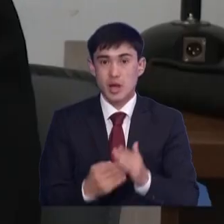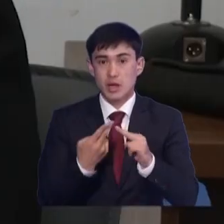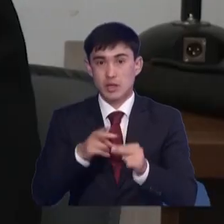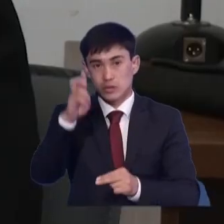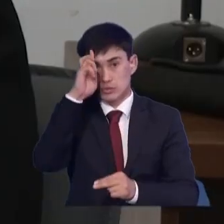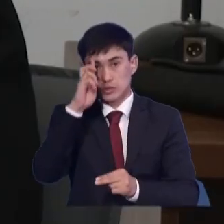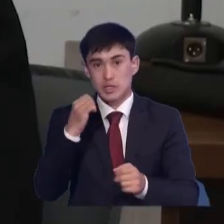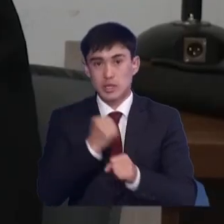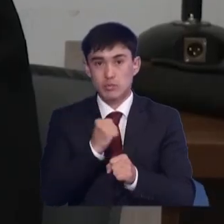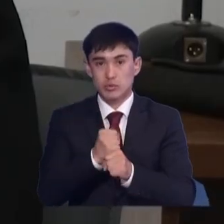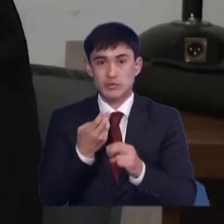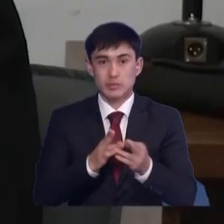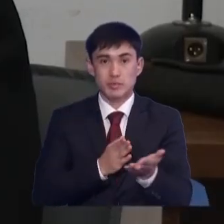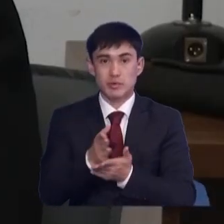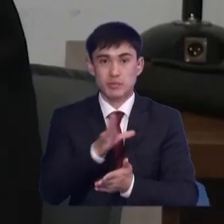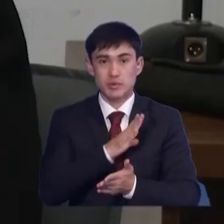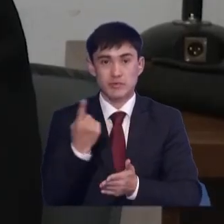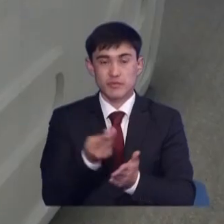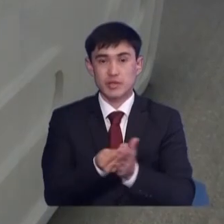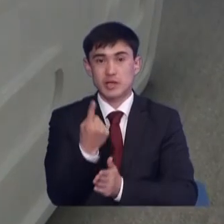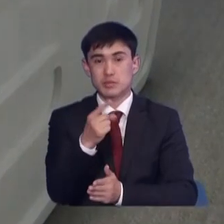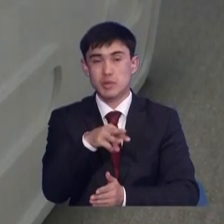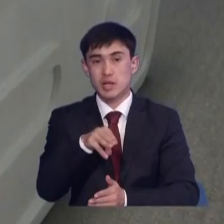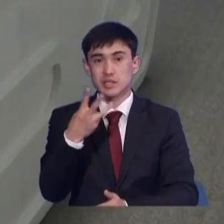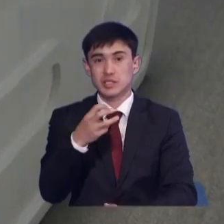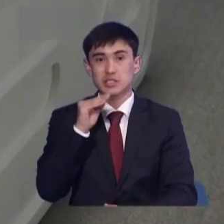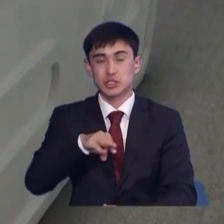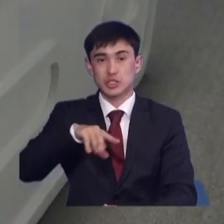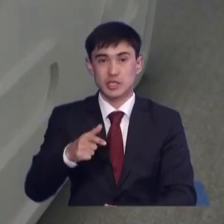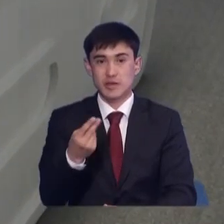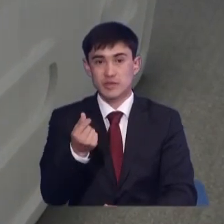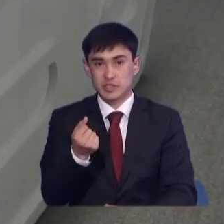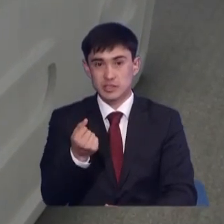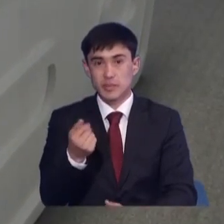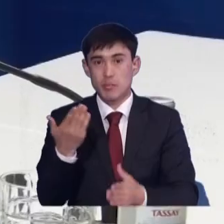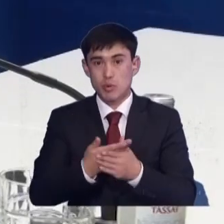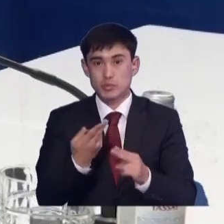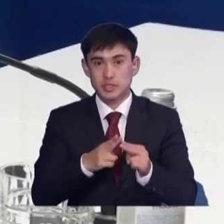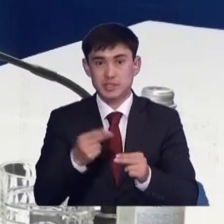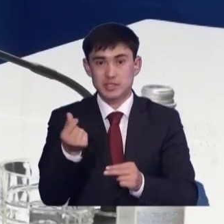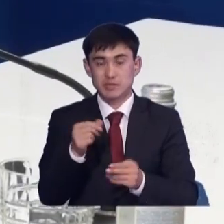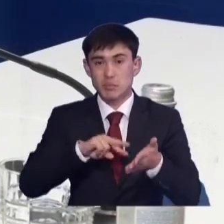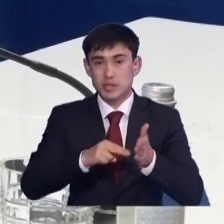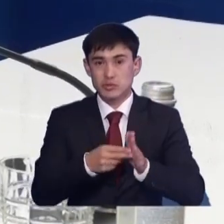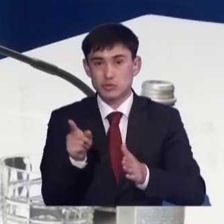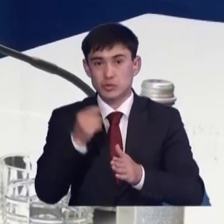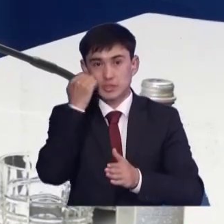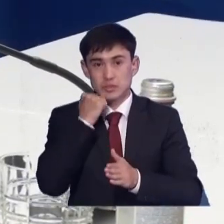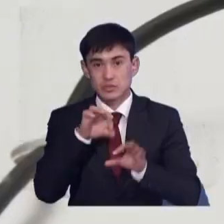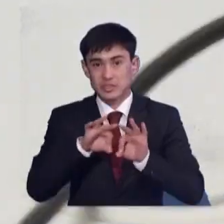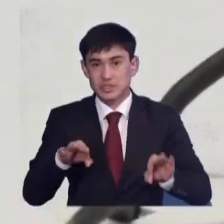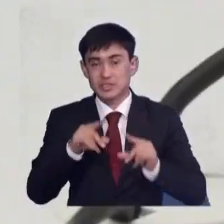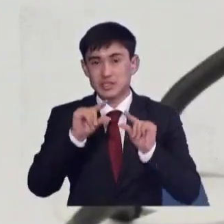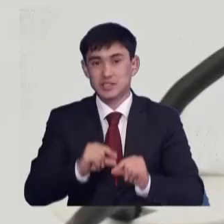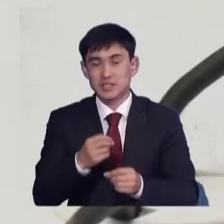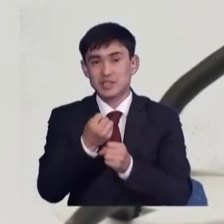потому государством для работы в этом направлении был выделен 1 миллиард 300 тысяч тенге инвестиций. С помощью этих средств планируется, что износ сетей снизится